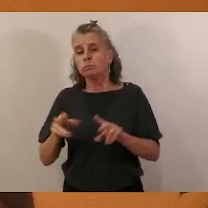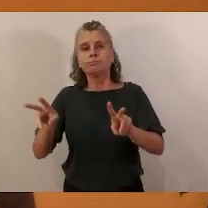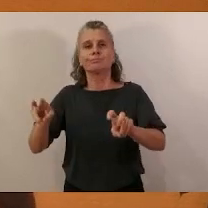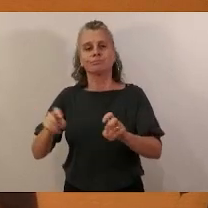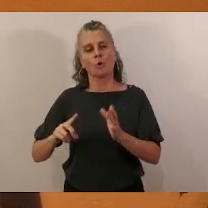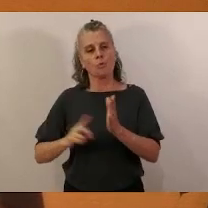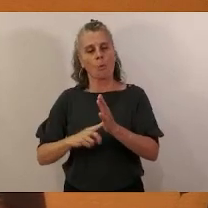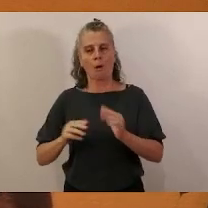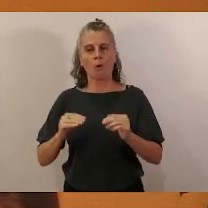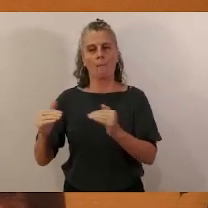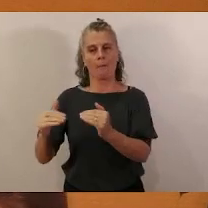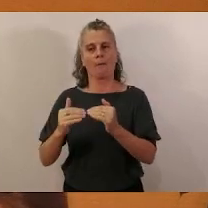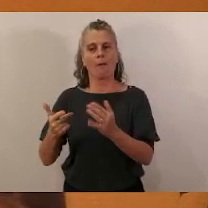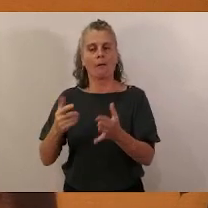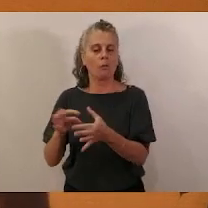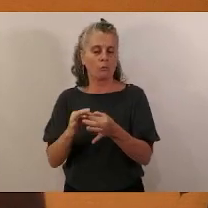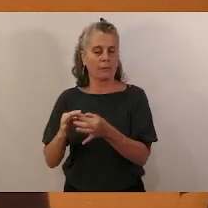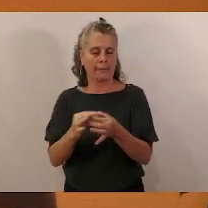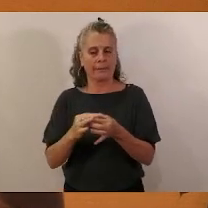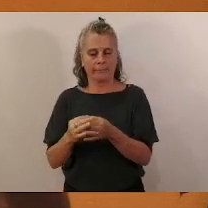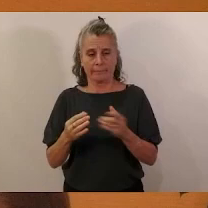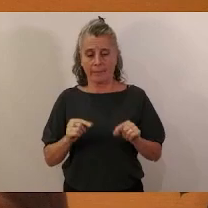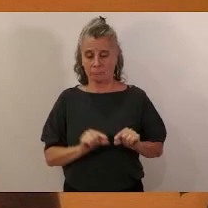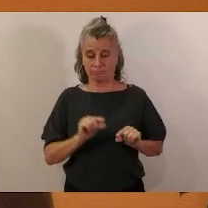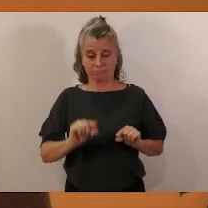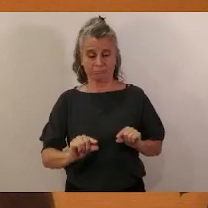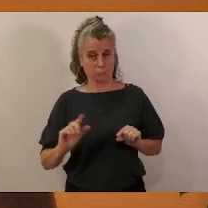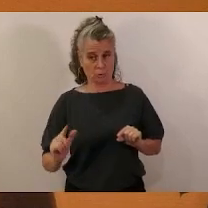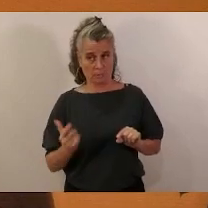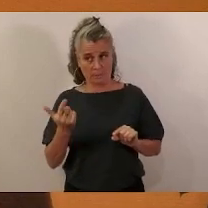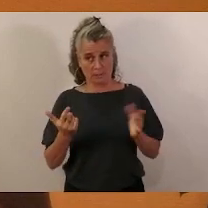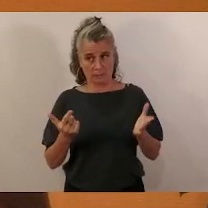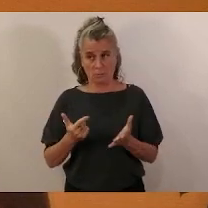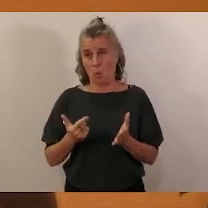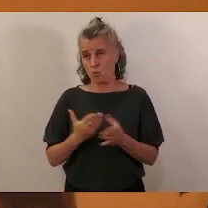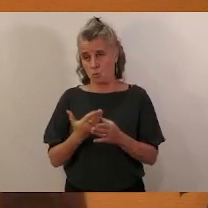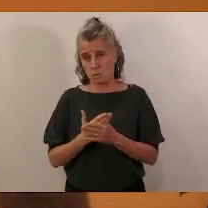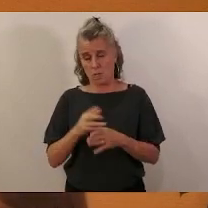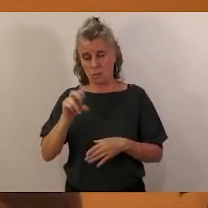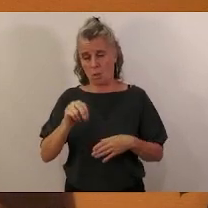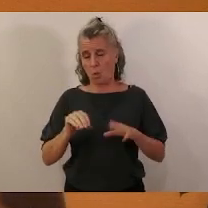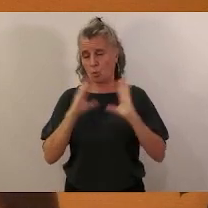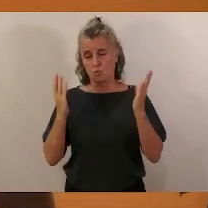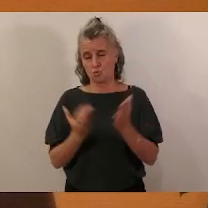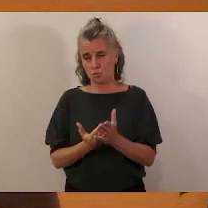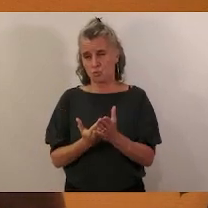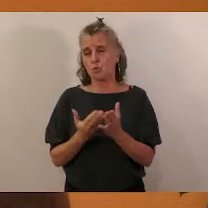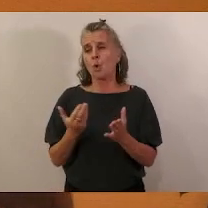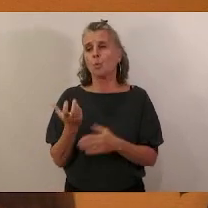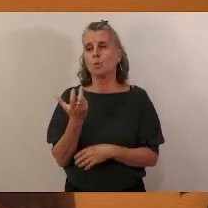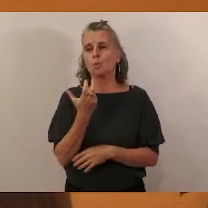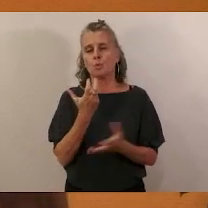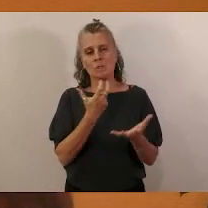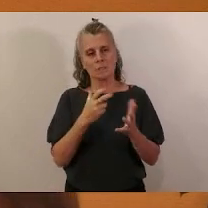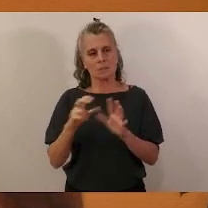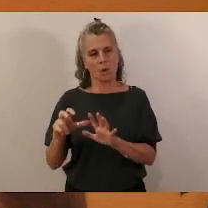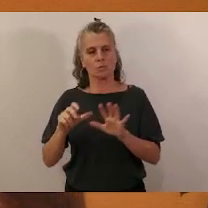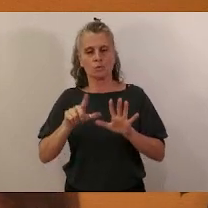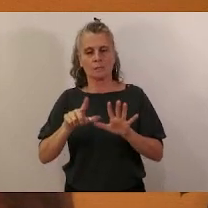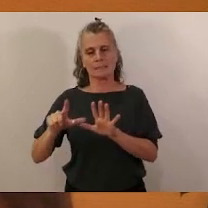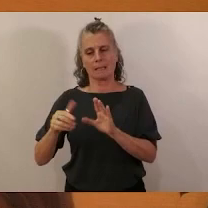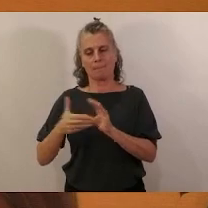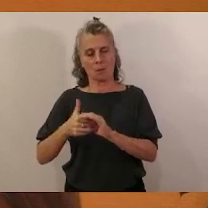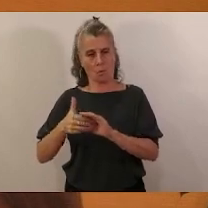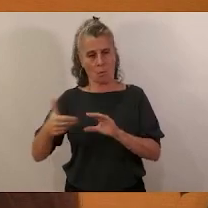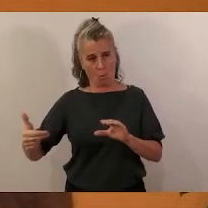la deuxième répartition pour l'année 2023, 30 dossiers pour un montant total de 877 000 euros. Et je vous prie de